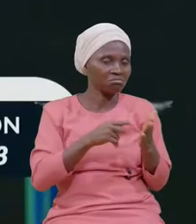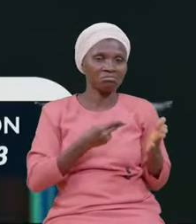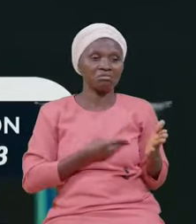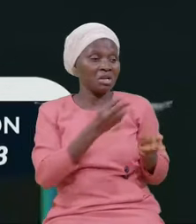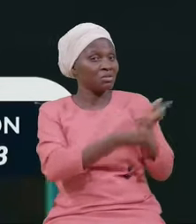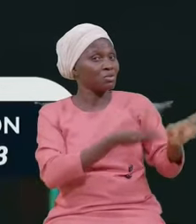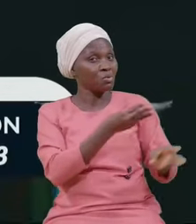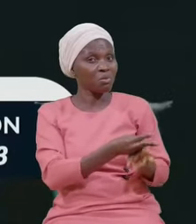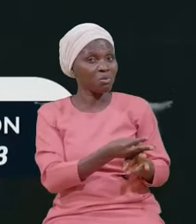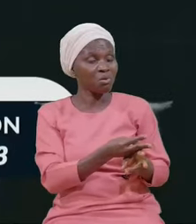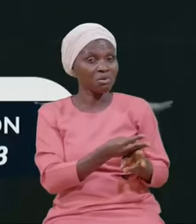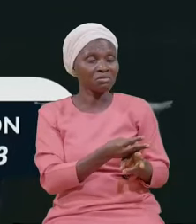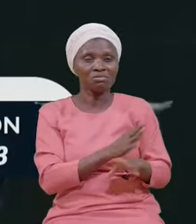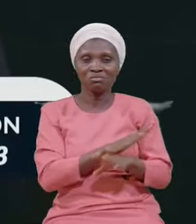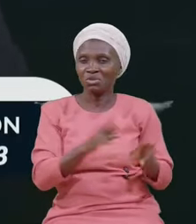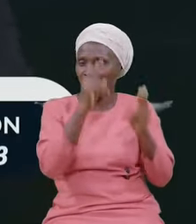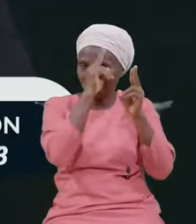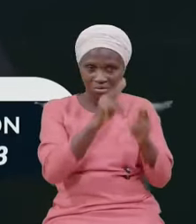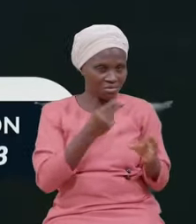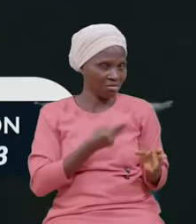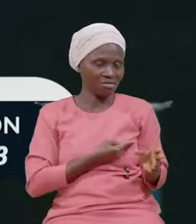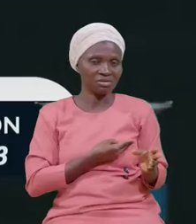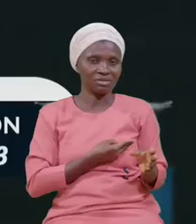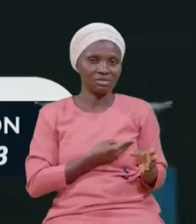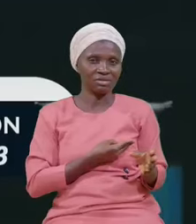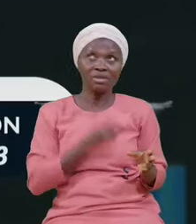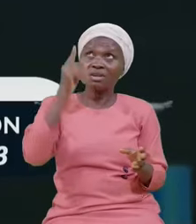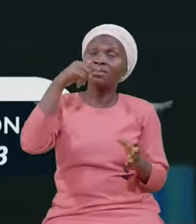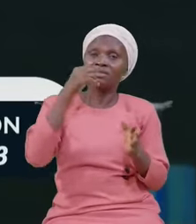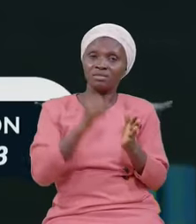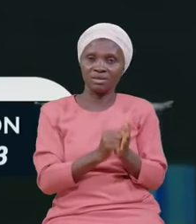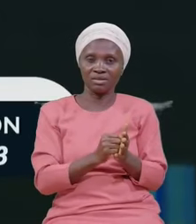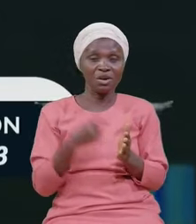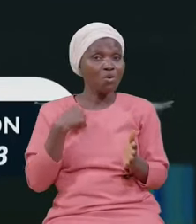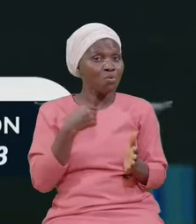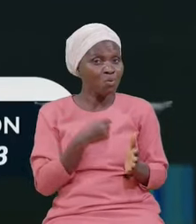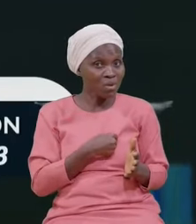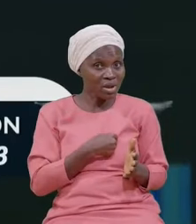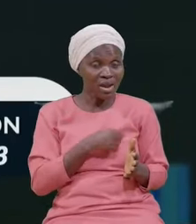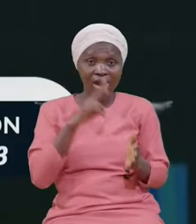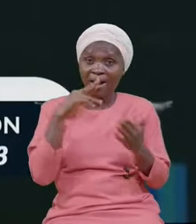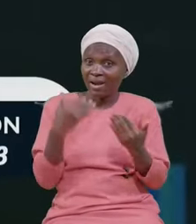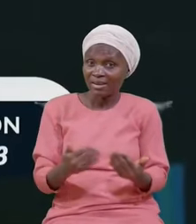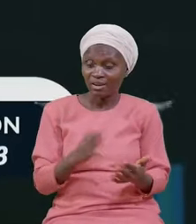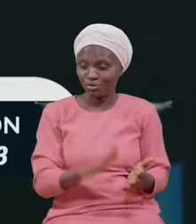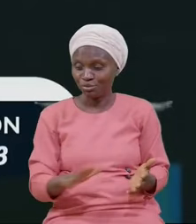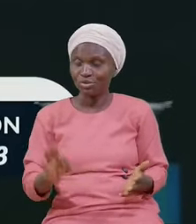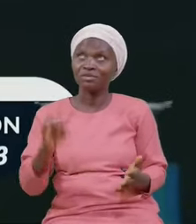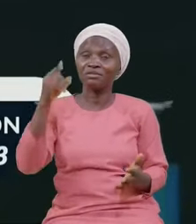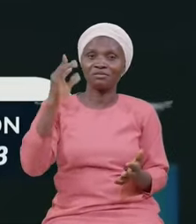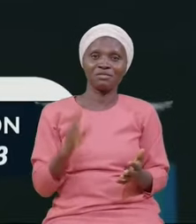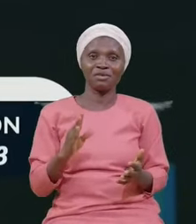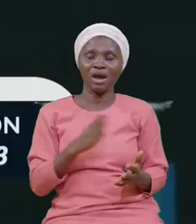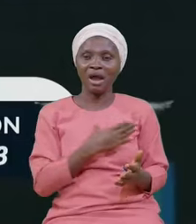monde ne nous honore pas. Il dit, nous sommes enfants de Dieu